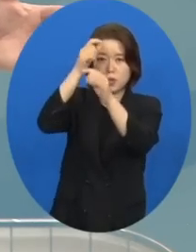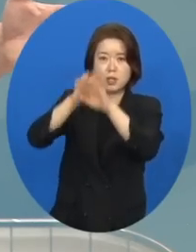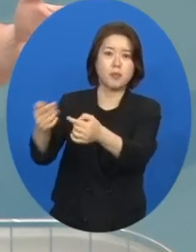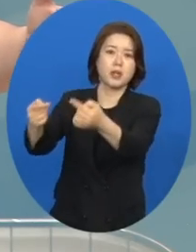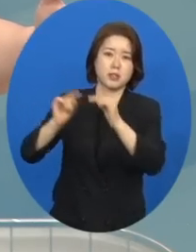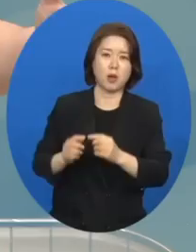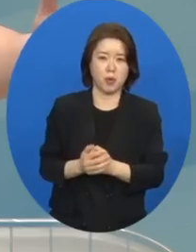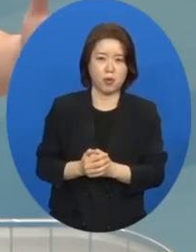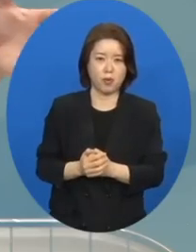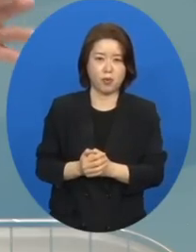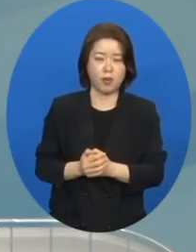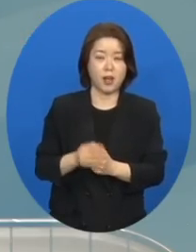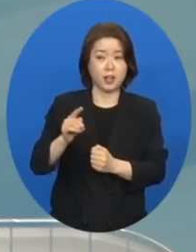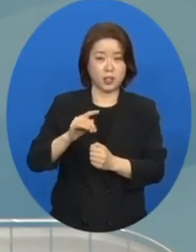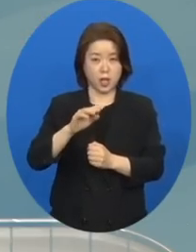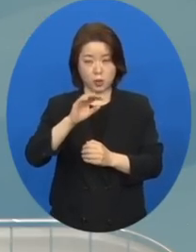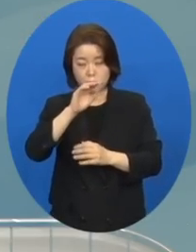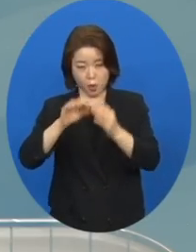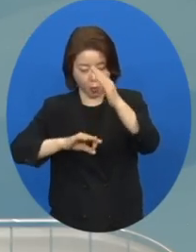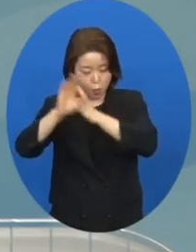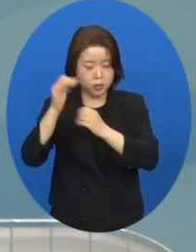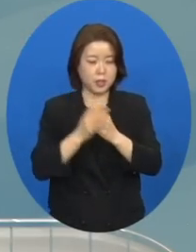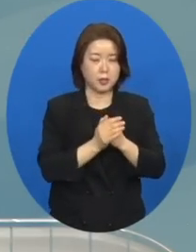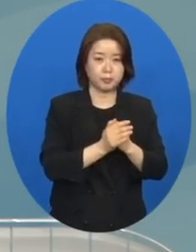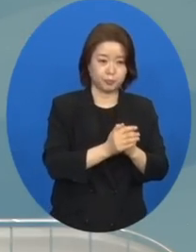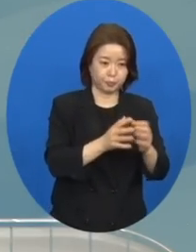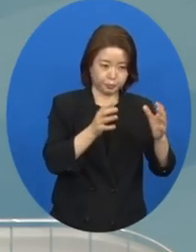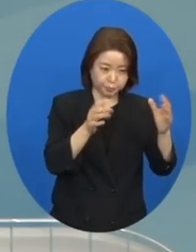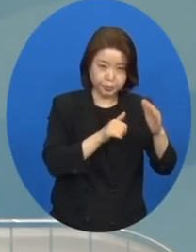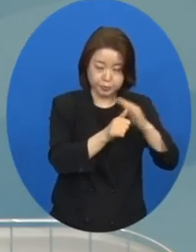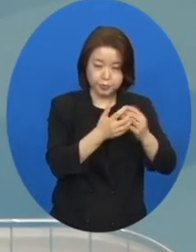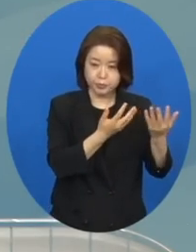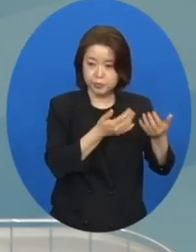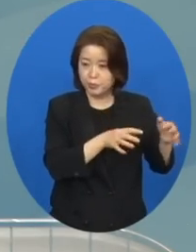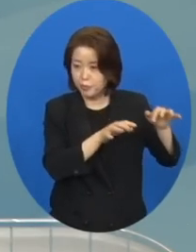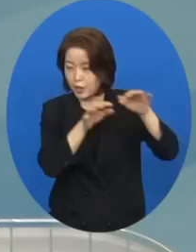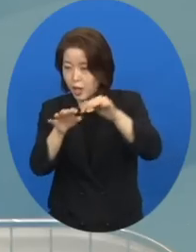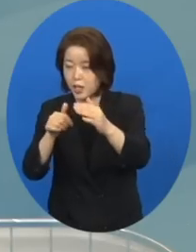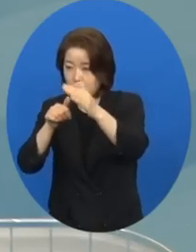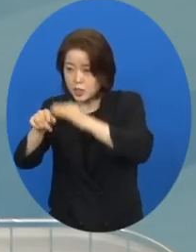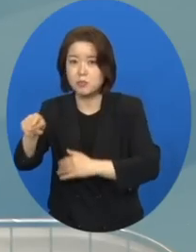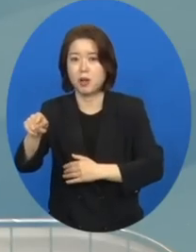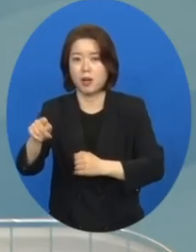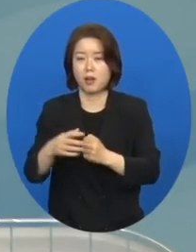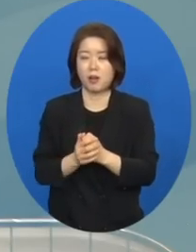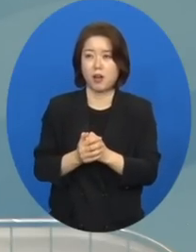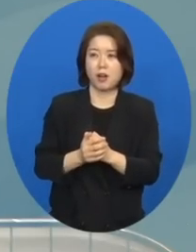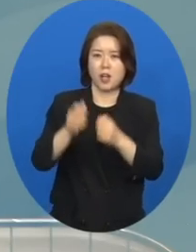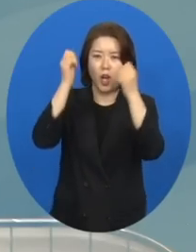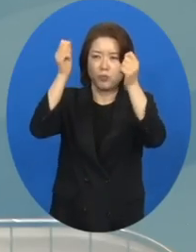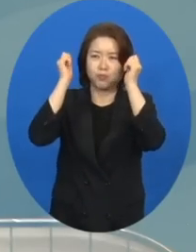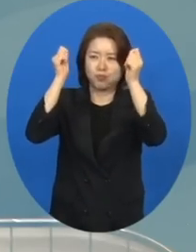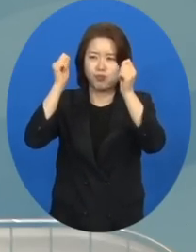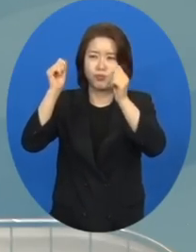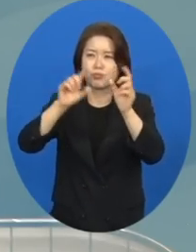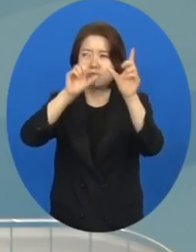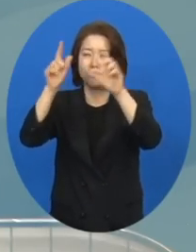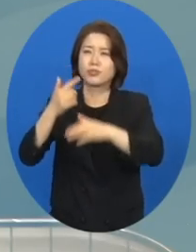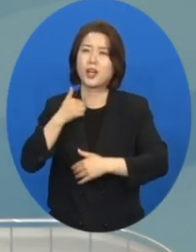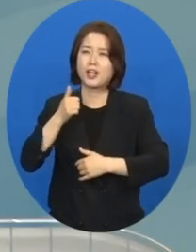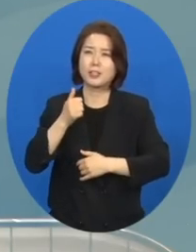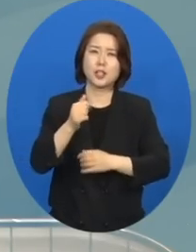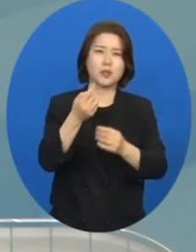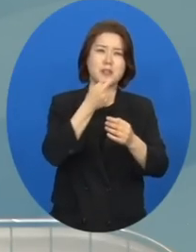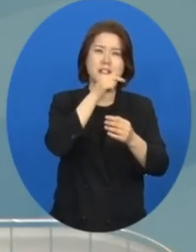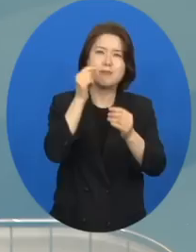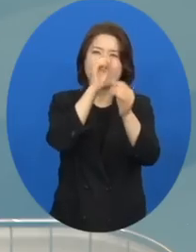심방 대원들 하고 같이 아버님 이제 심방을 가서 갔더니 거기에 좋은가 그 무당으로 살면서 사용하고 있었던 부적과